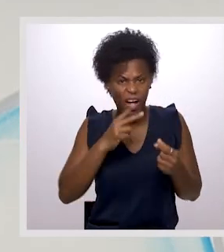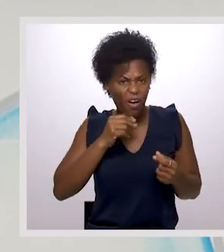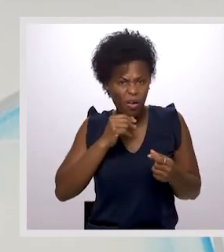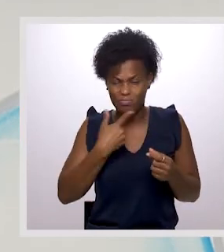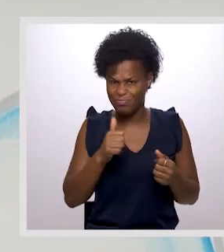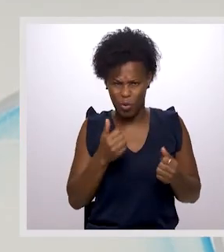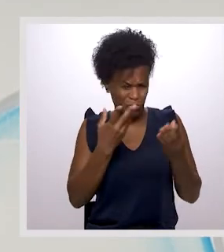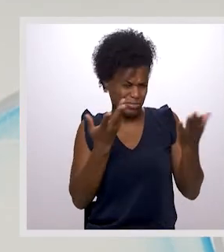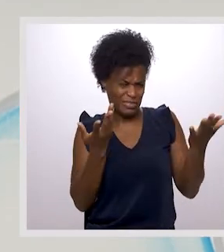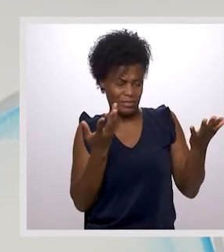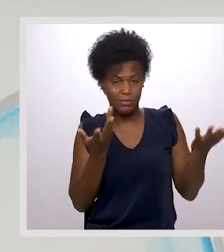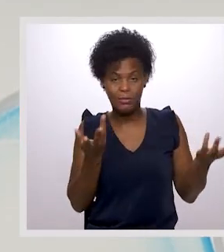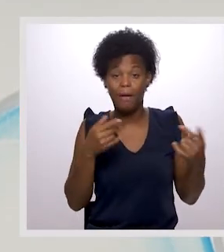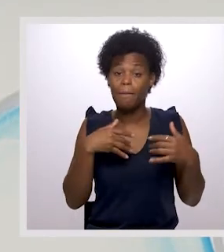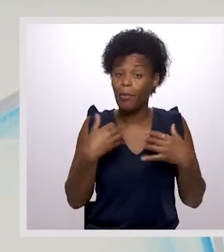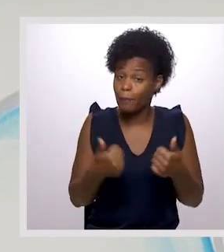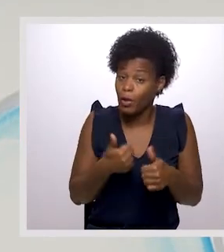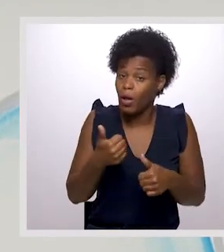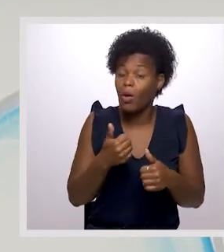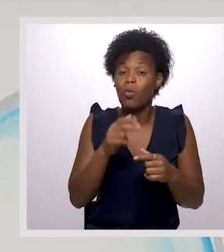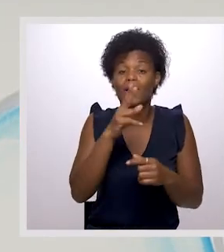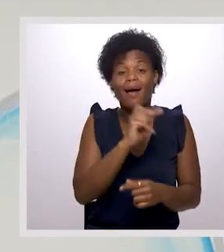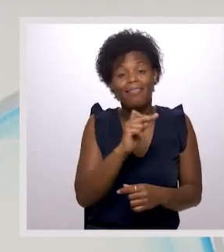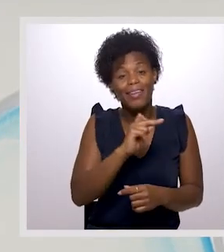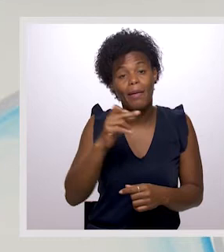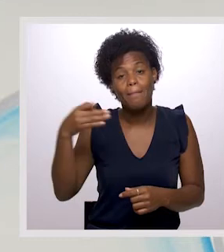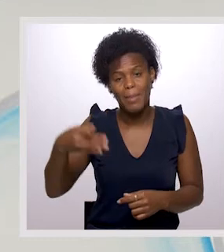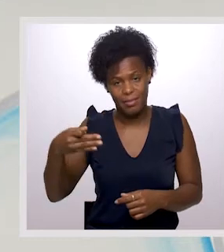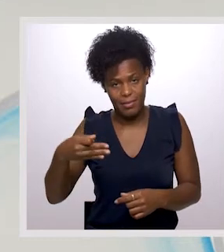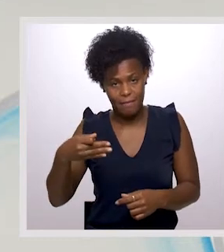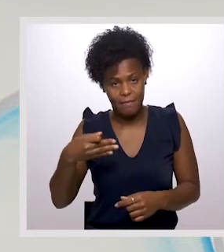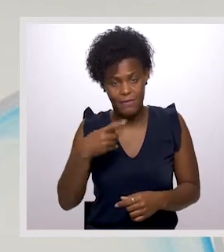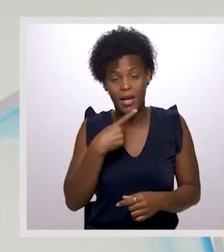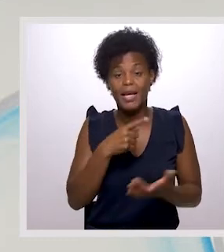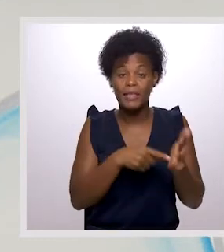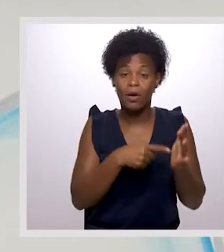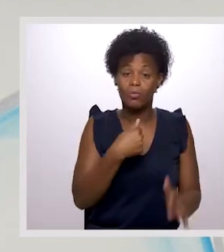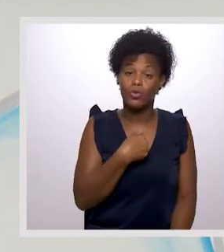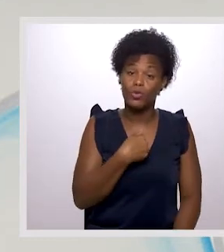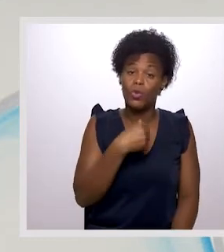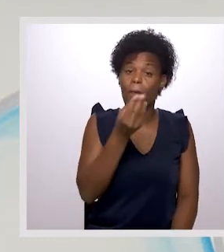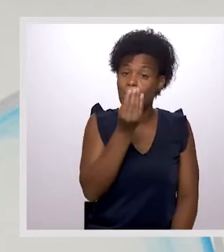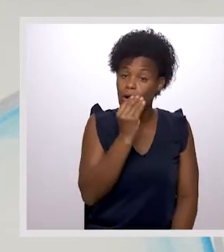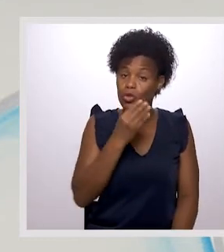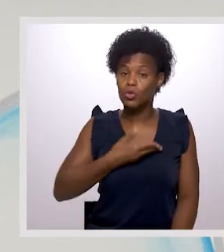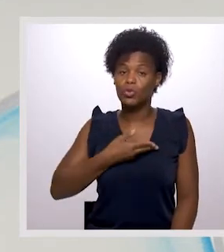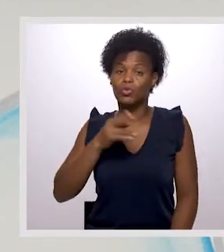bien d'utiliser l'article partitif. Alors, je mange du riz, par